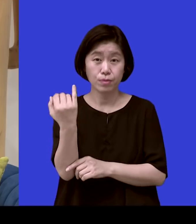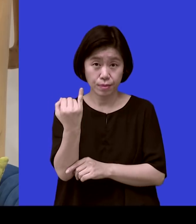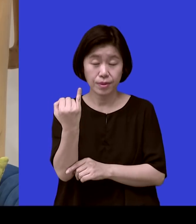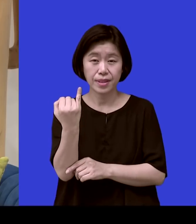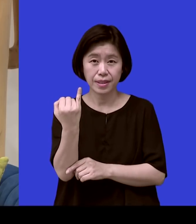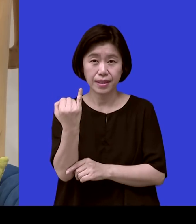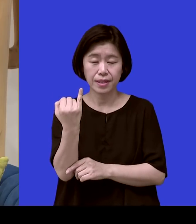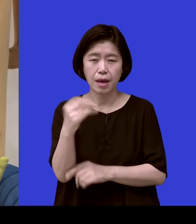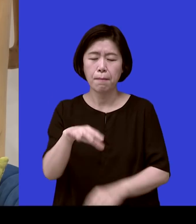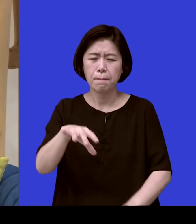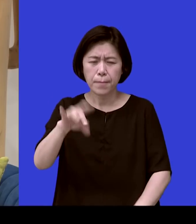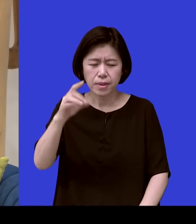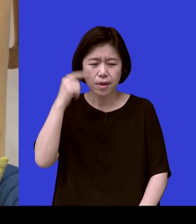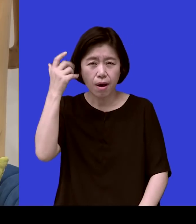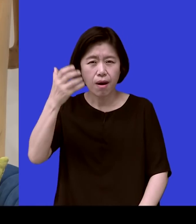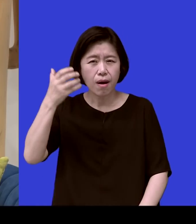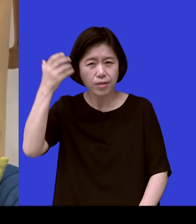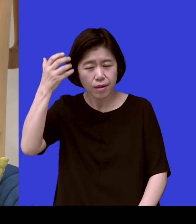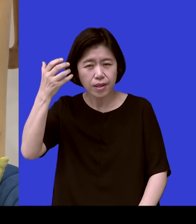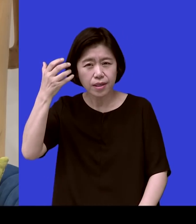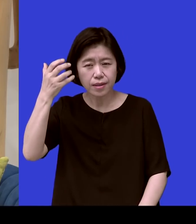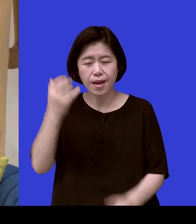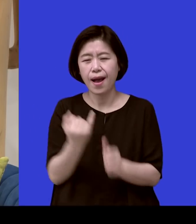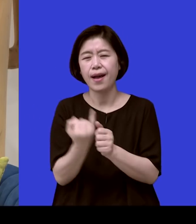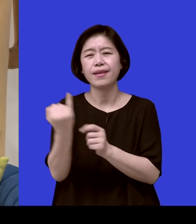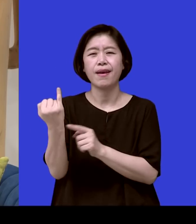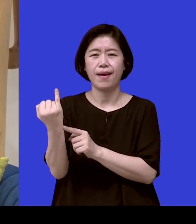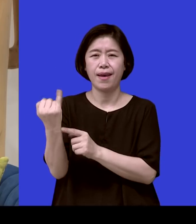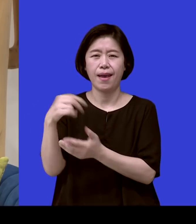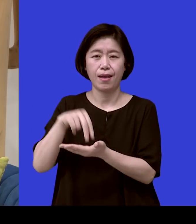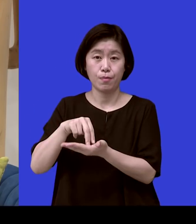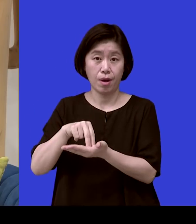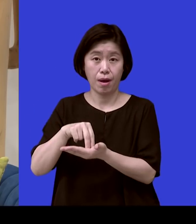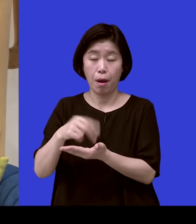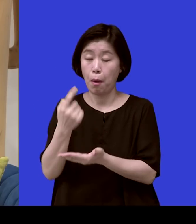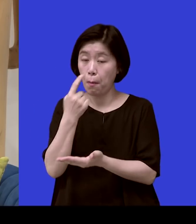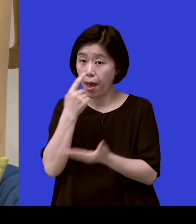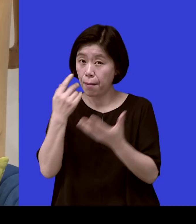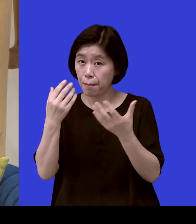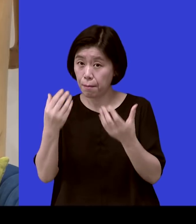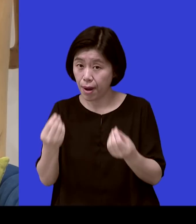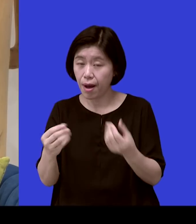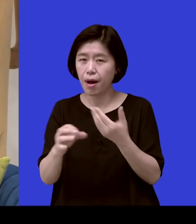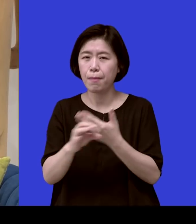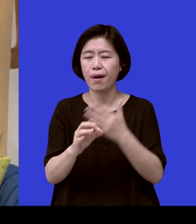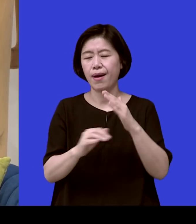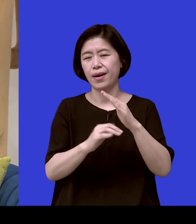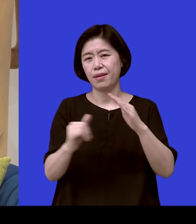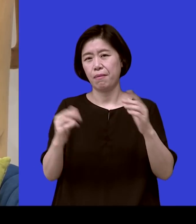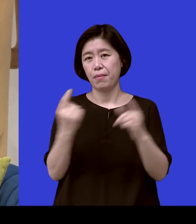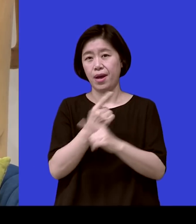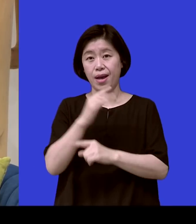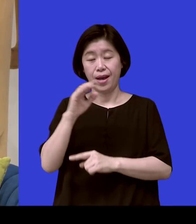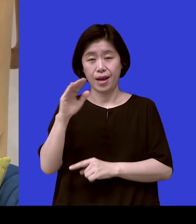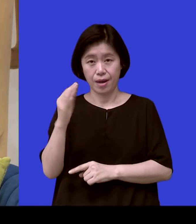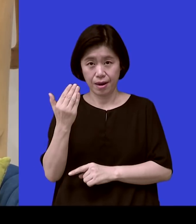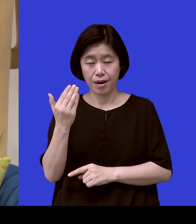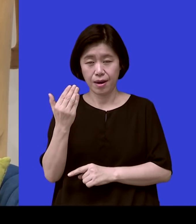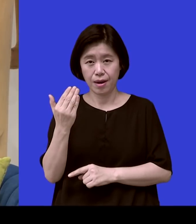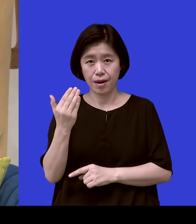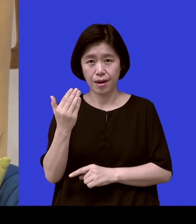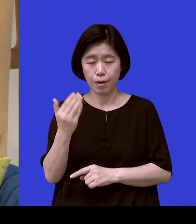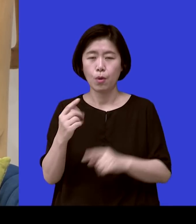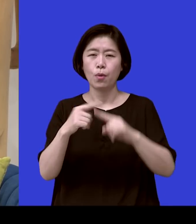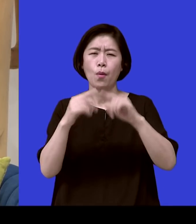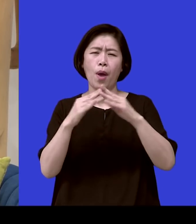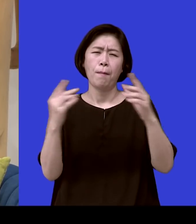때 또 굉장히 좋은 아내로 바뀔 때 네. 교회가 바뀌고 목사님이 바뀔 수 있고 네. 또 부모님들도 도와드릴